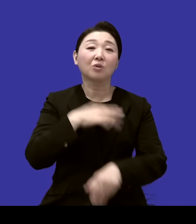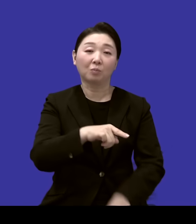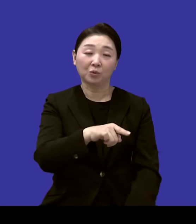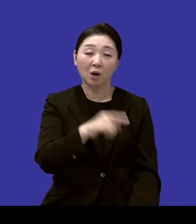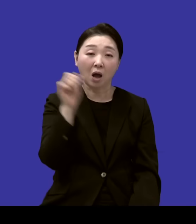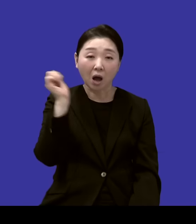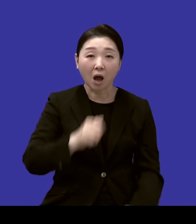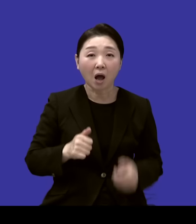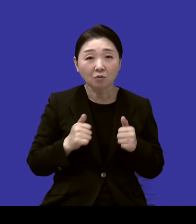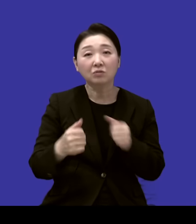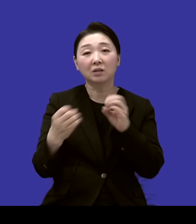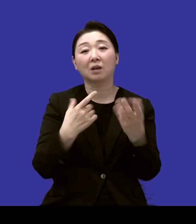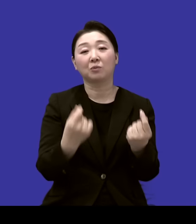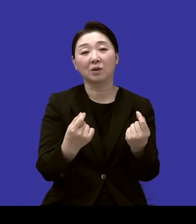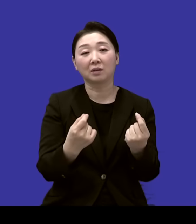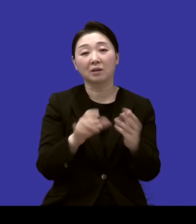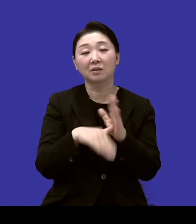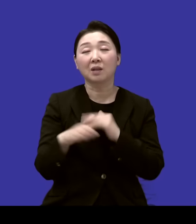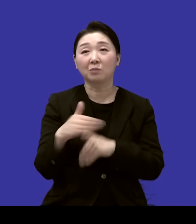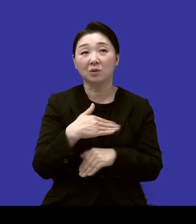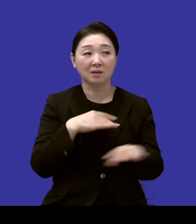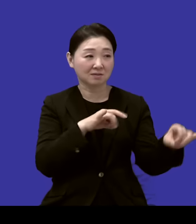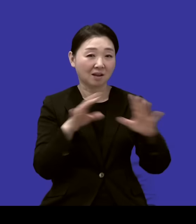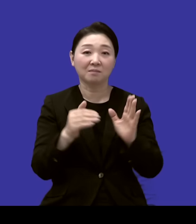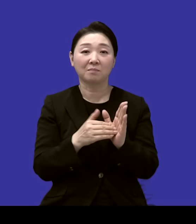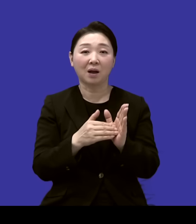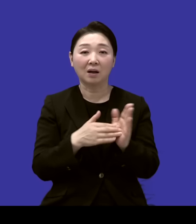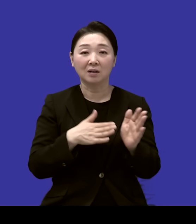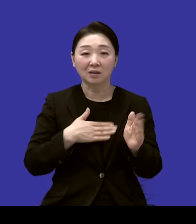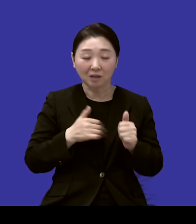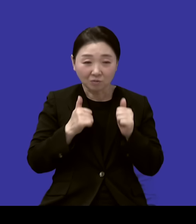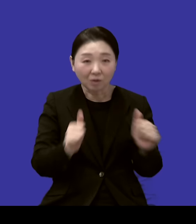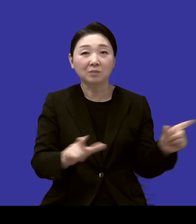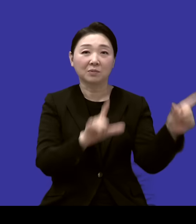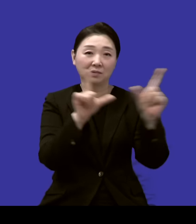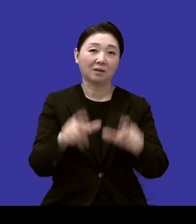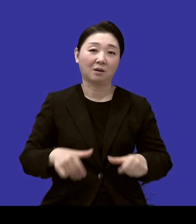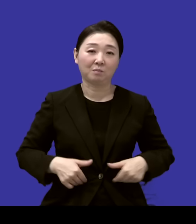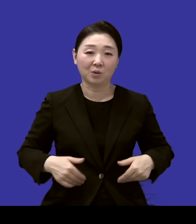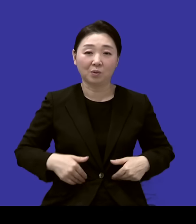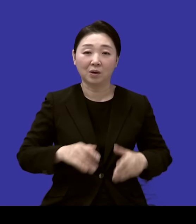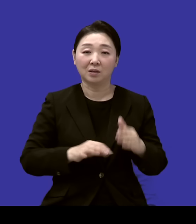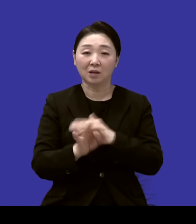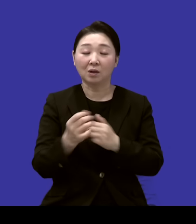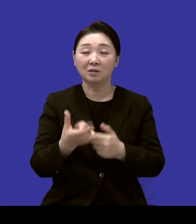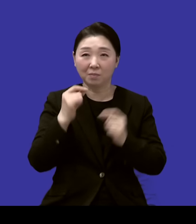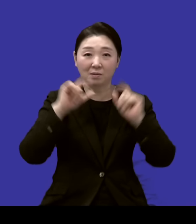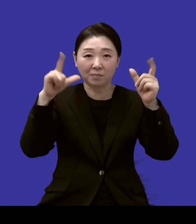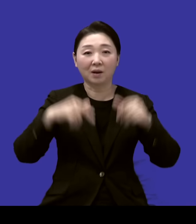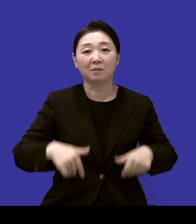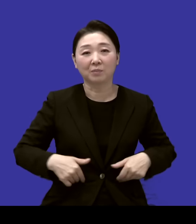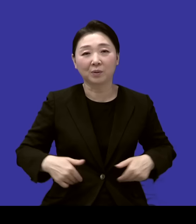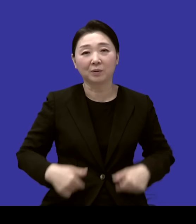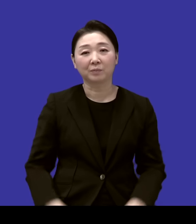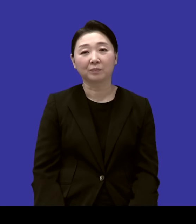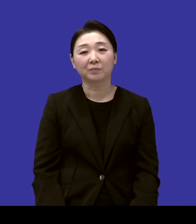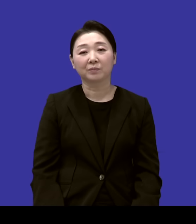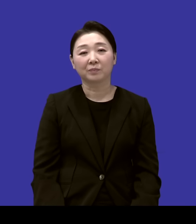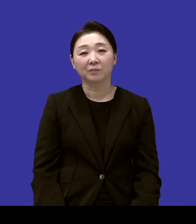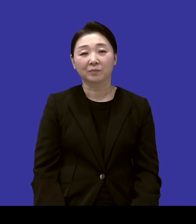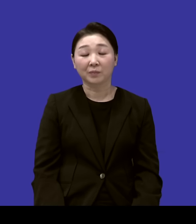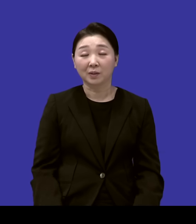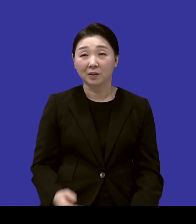아, 꾸준한 게 답이구나. 제가 그때부터 너무 자극을 받아서 예. 나도 꾸준하게 살아야 되겠다. 예. 나도 아침 일찍 일어나야 되겠다 이런 생각을 했고